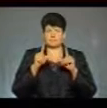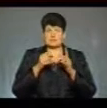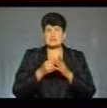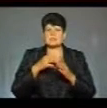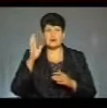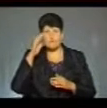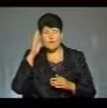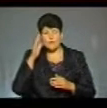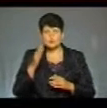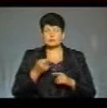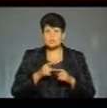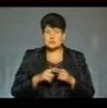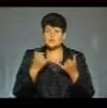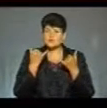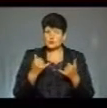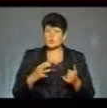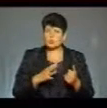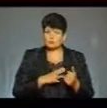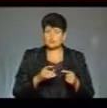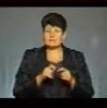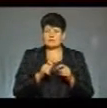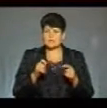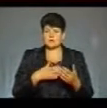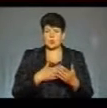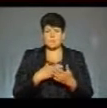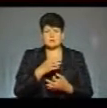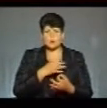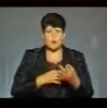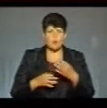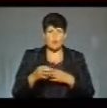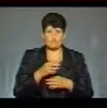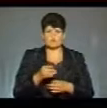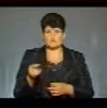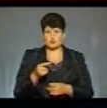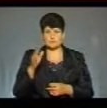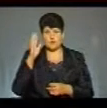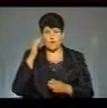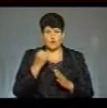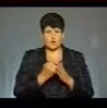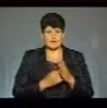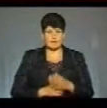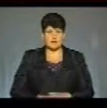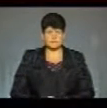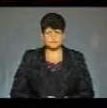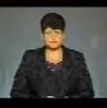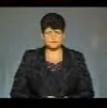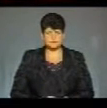і водовідведення. Про це сьогодні йшлося на відкритих громадських обговореннях в Тернопільському водоканалі. Подробиці далі.